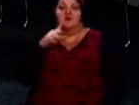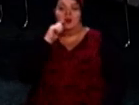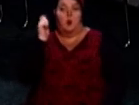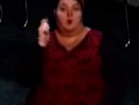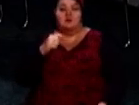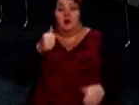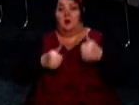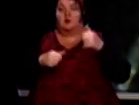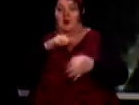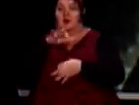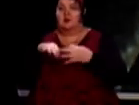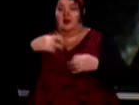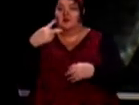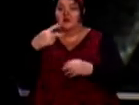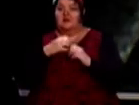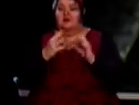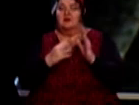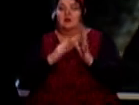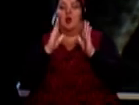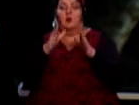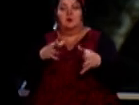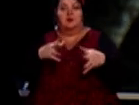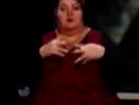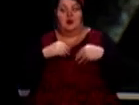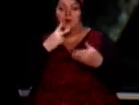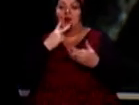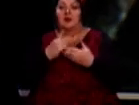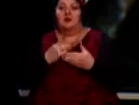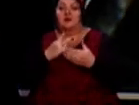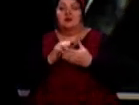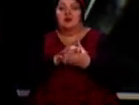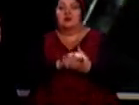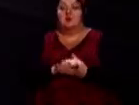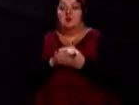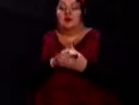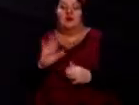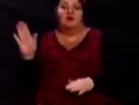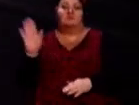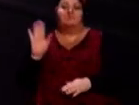«Архітектор-2019». Будьте з нами, дивіться Суспільне телебачення. На все добре!